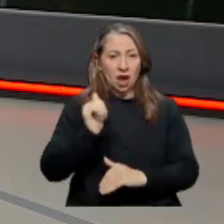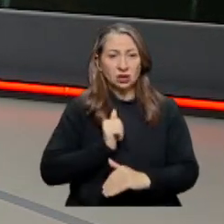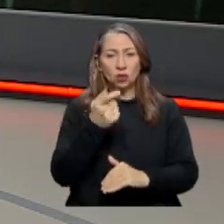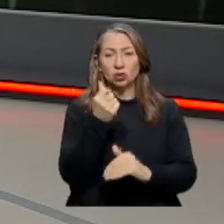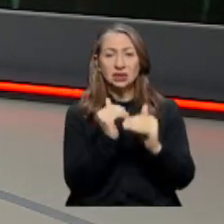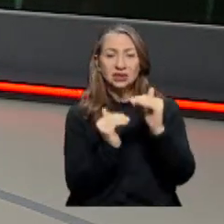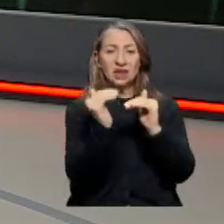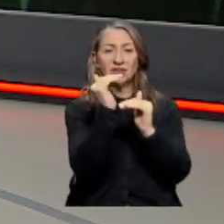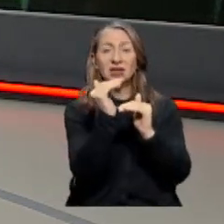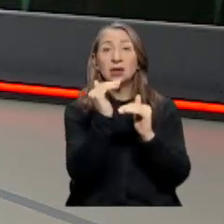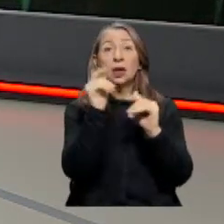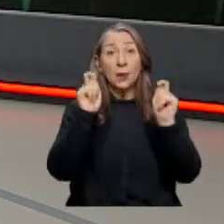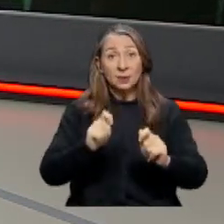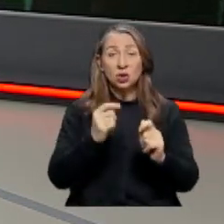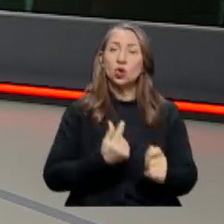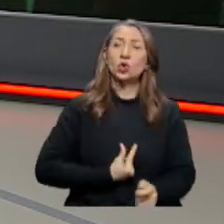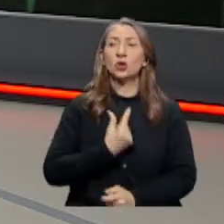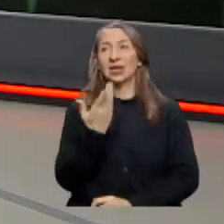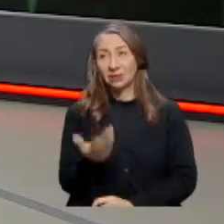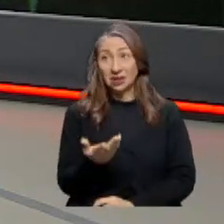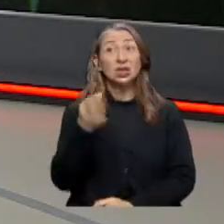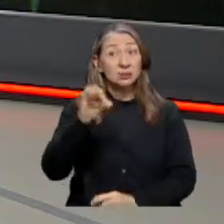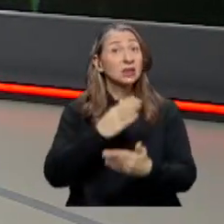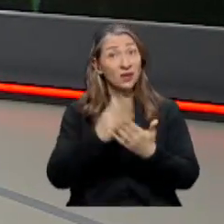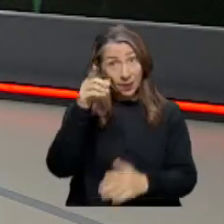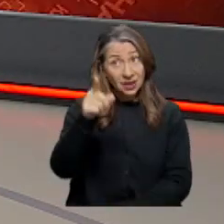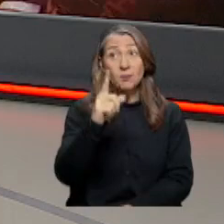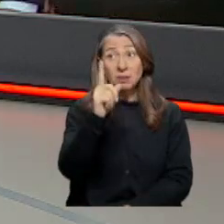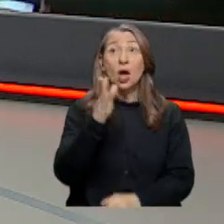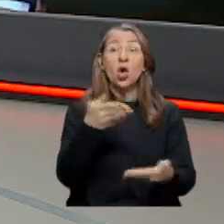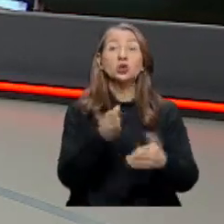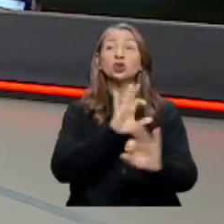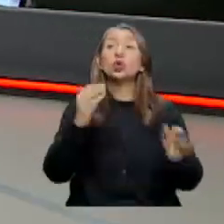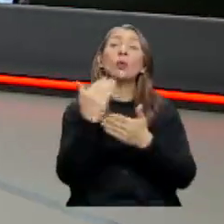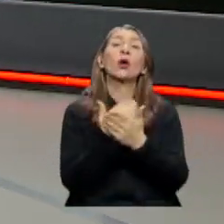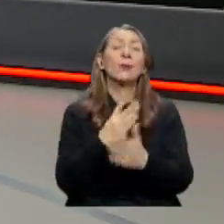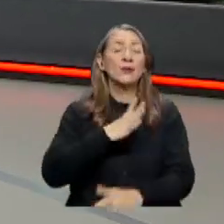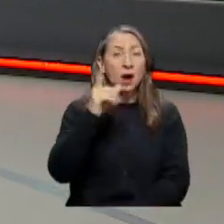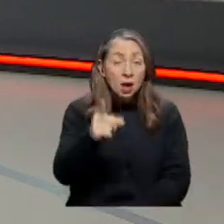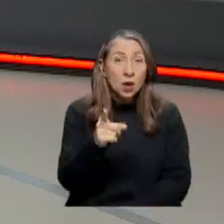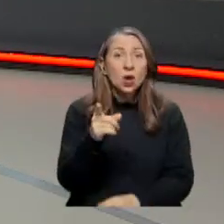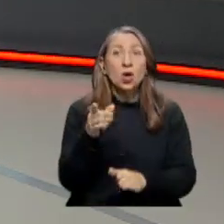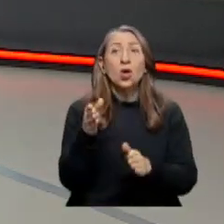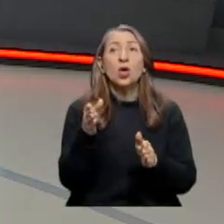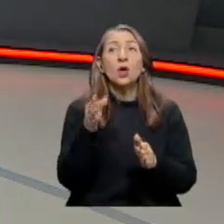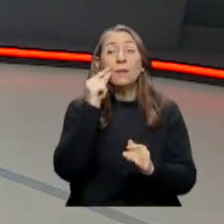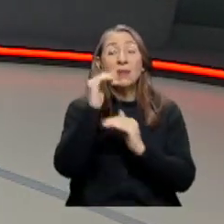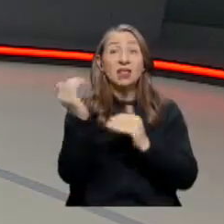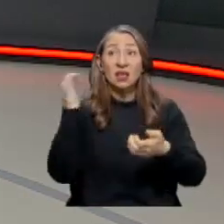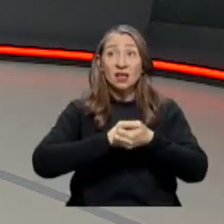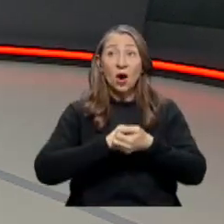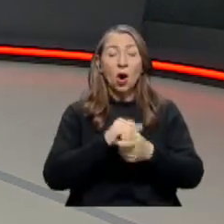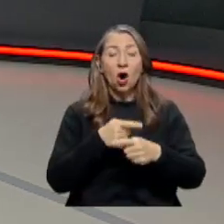ücret seviyesine çıkartılmasının ümit edilmesi. Şimdi devam edelim. Bir de yolsuzluk programı var. Millet